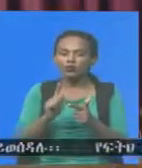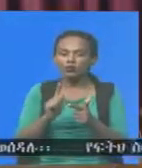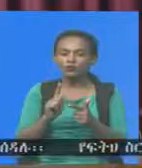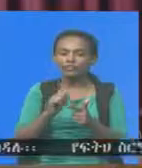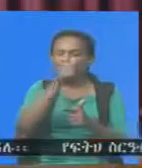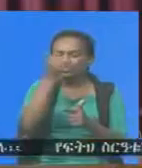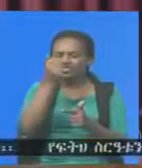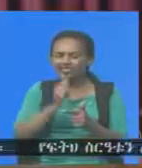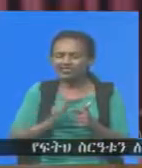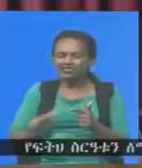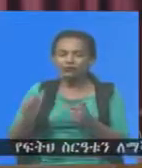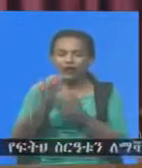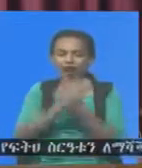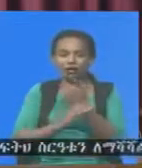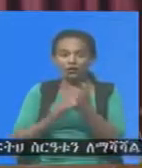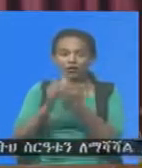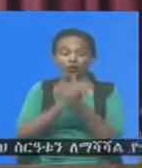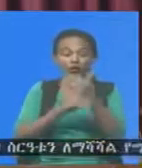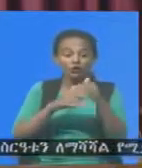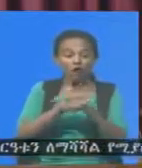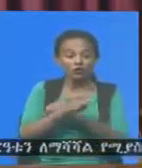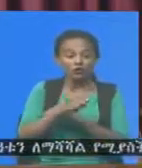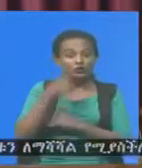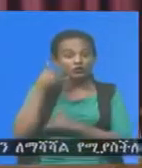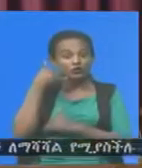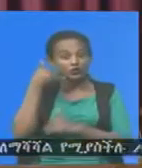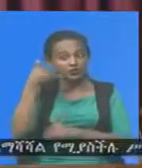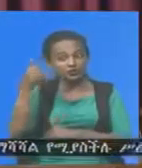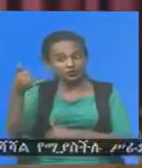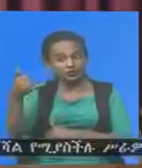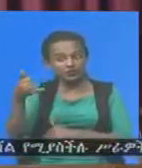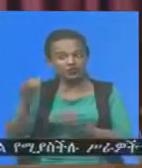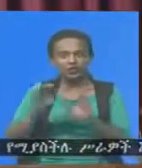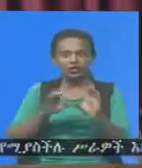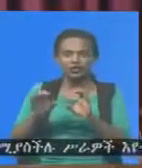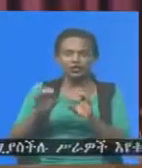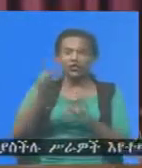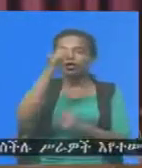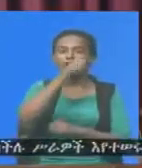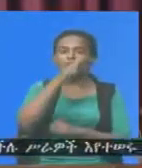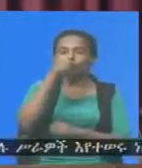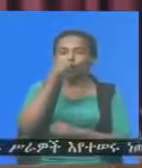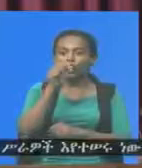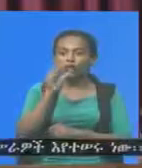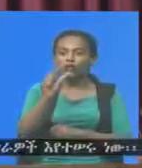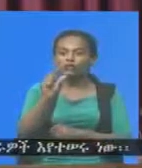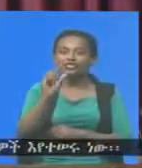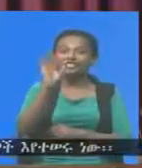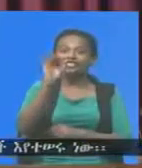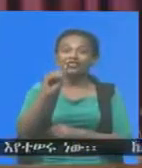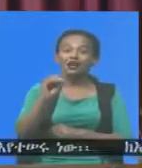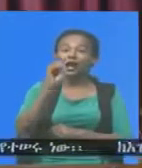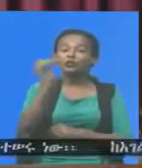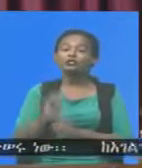ከየትም ሀገር ወደ ሀገር ውስጥ ስልክ ጥሪ ሲደረግ ኢትዮጵያ ቢያንስ ከ90%